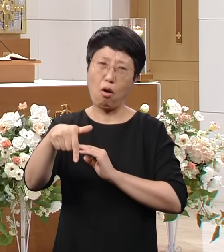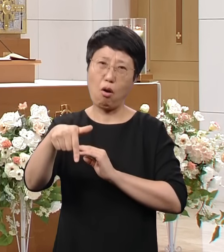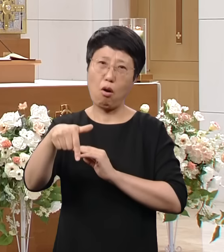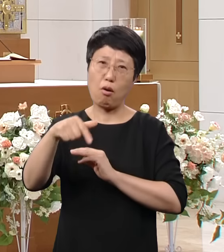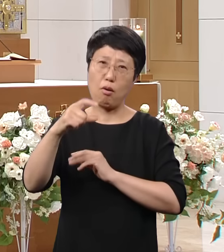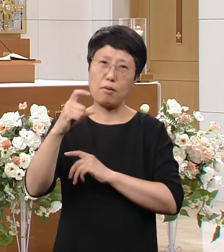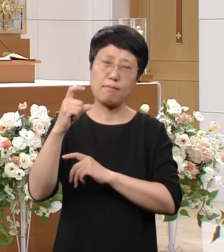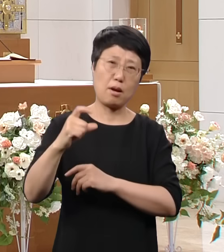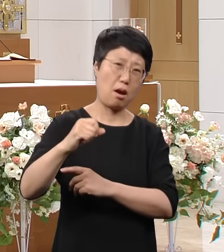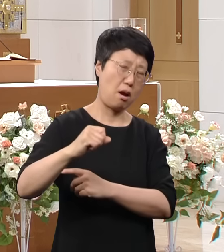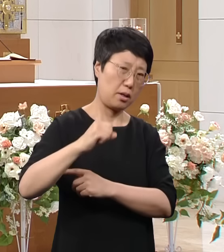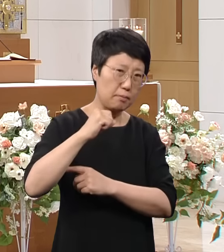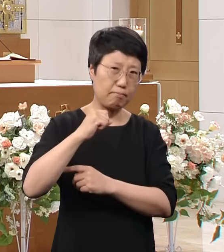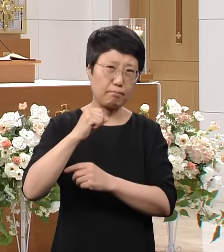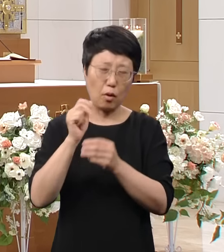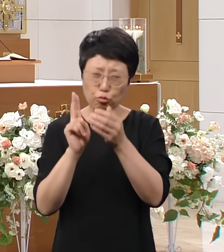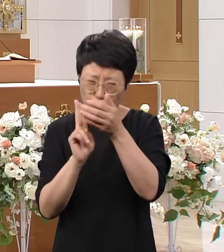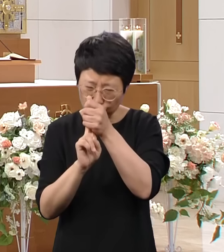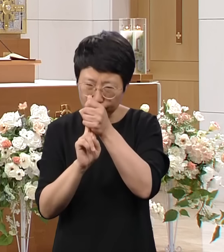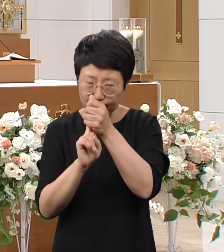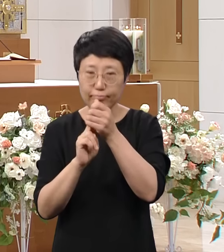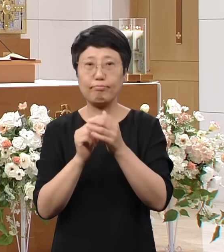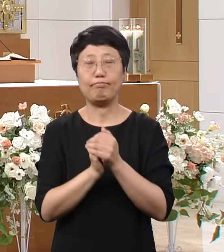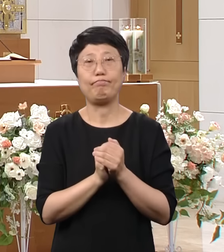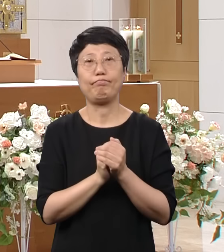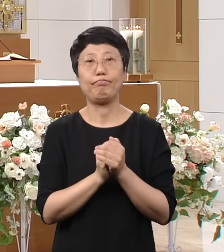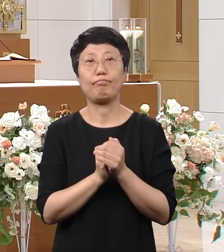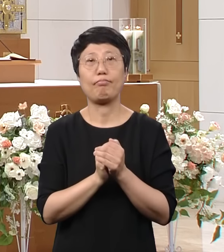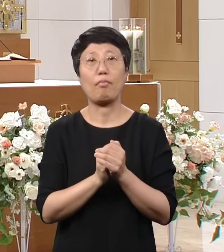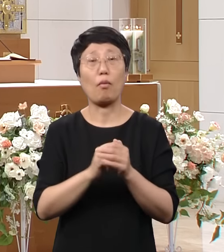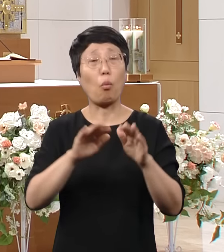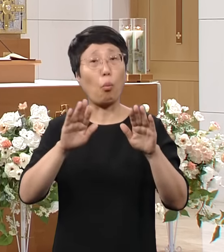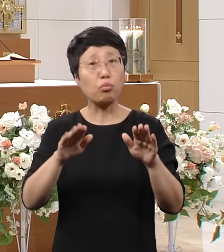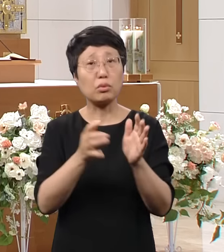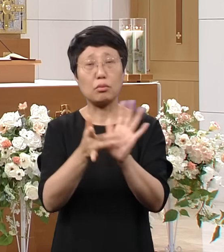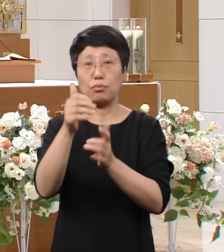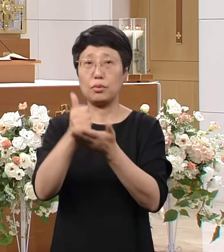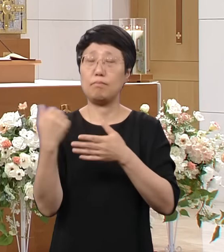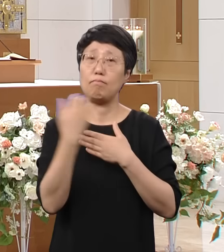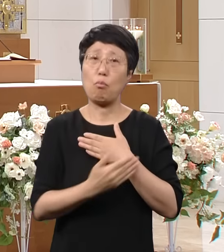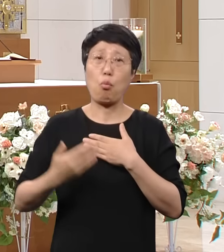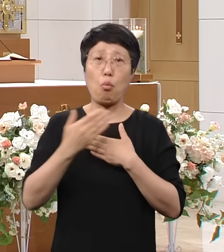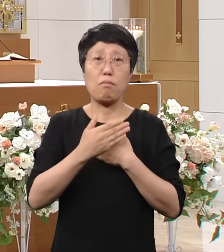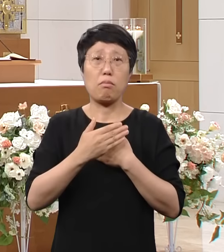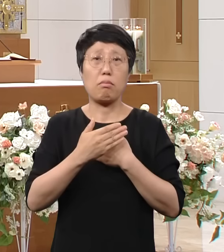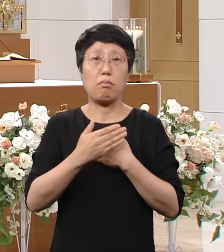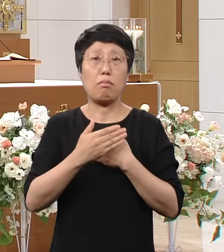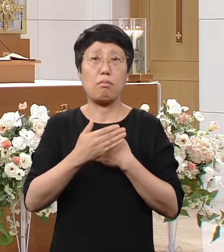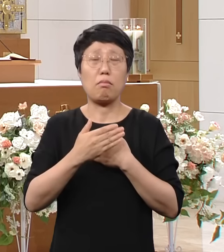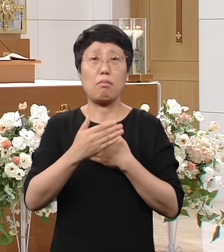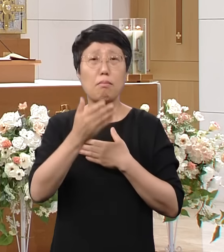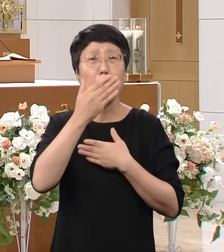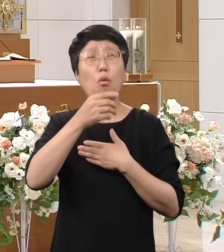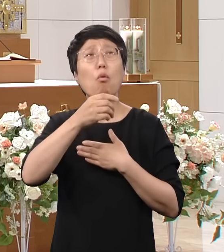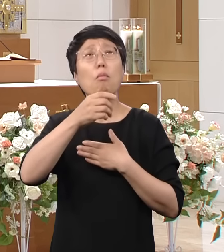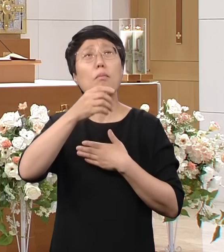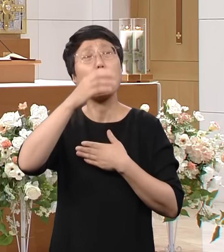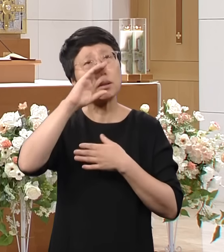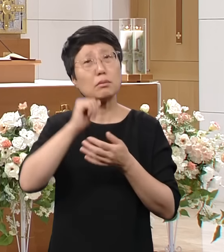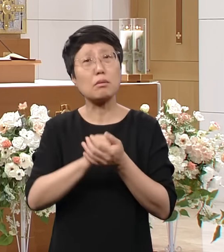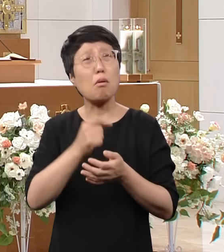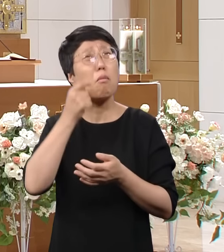속에 숨어 있습니다 오늘 예수님의 몸을 어떻게 먹고 마시라는 말인가라는 사람들의 그 논란들